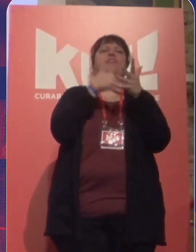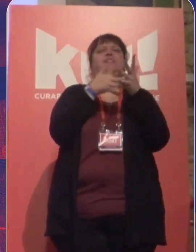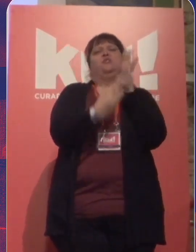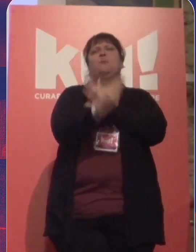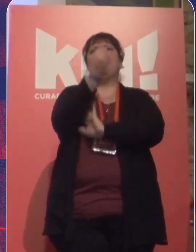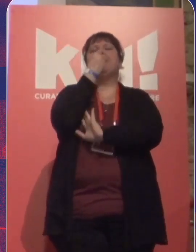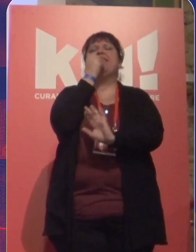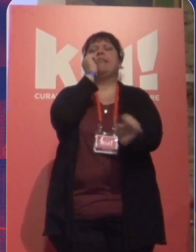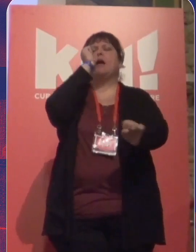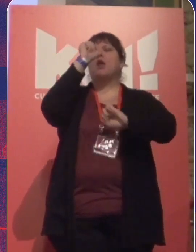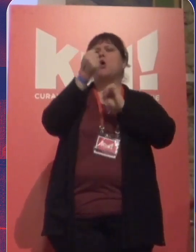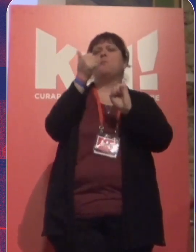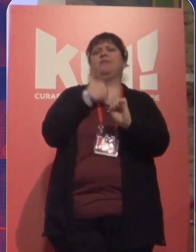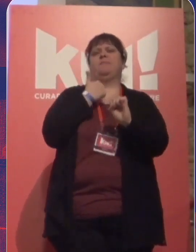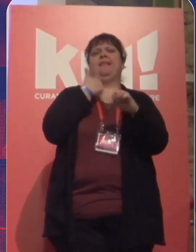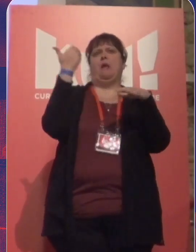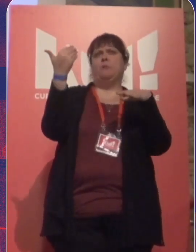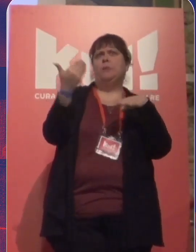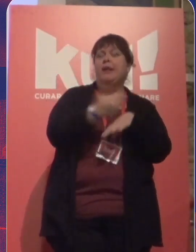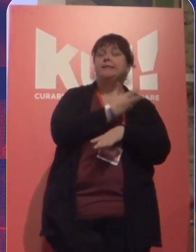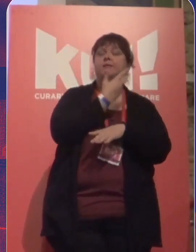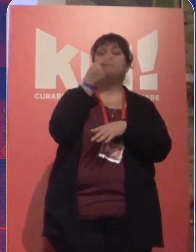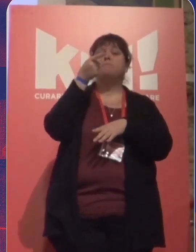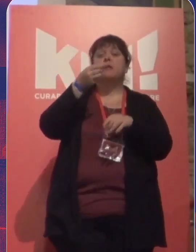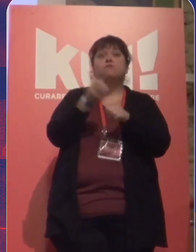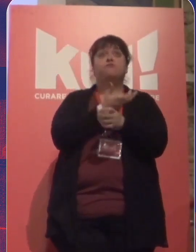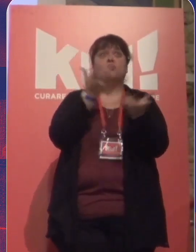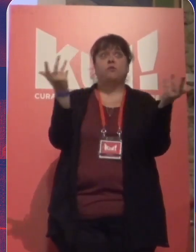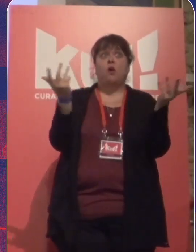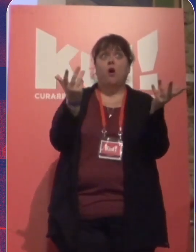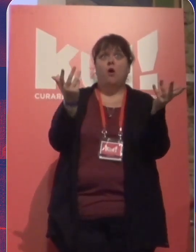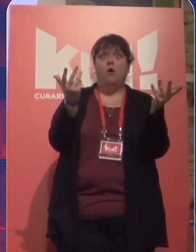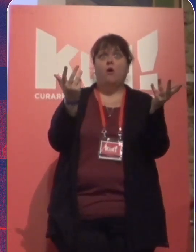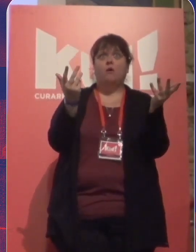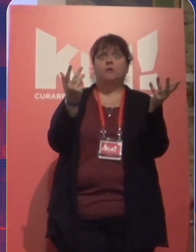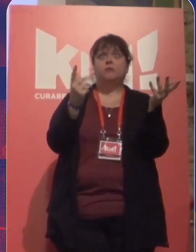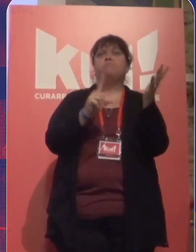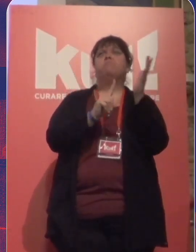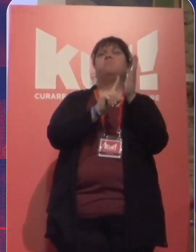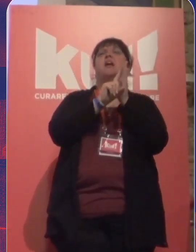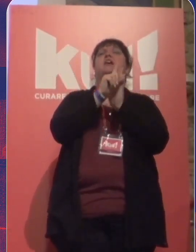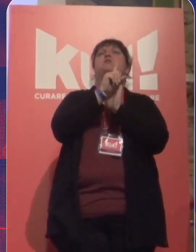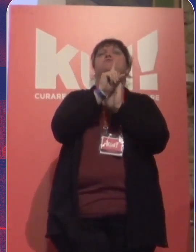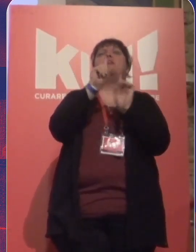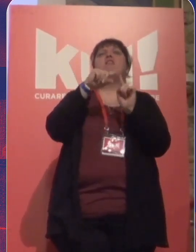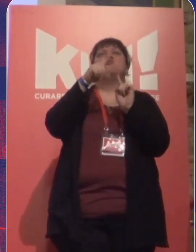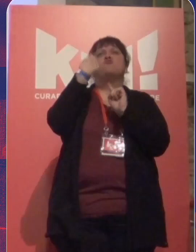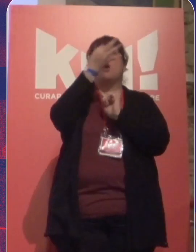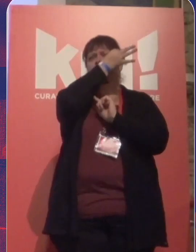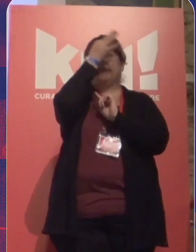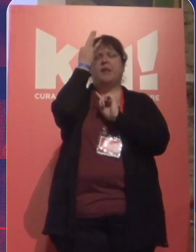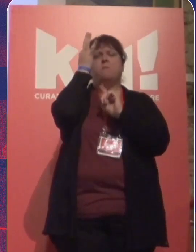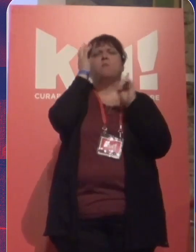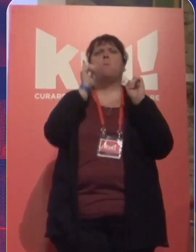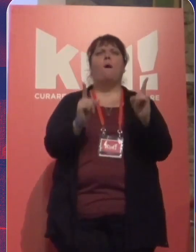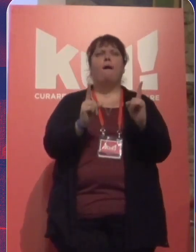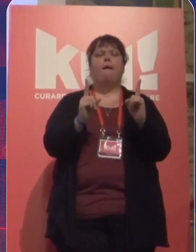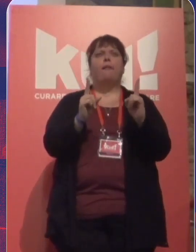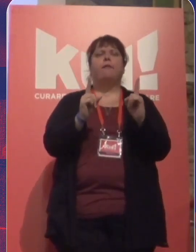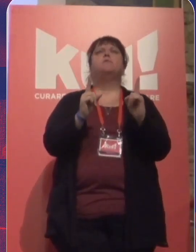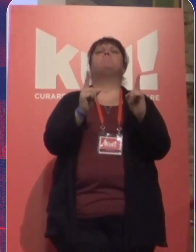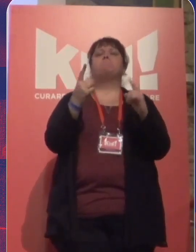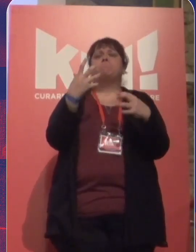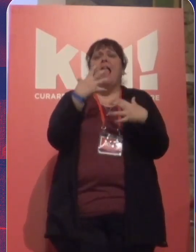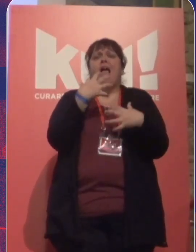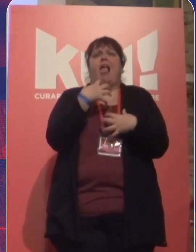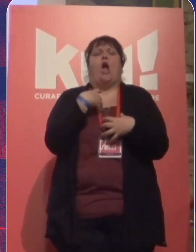adesso quali effetti post traumatici dovremo attenderci come contrastare un'angoscia collettiva di fronte ad un